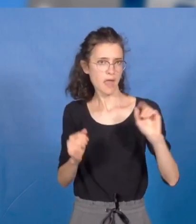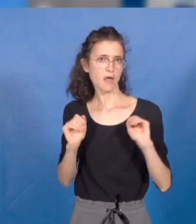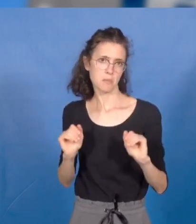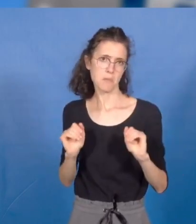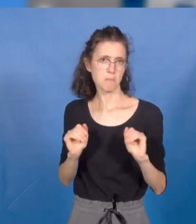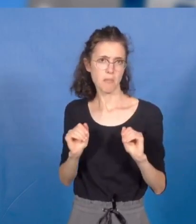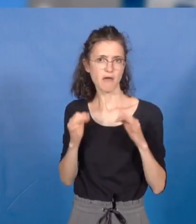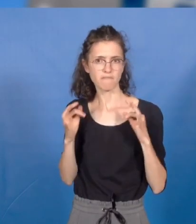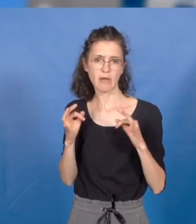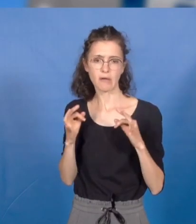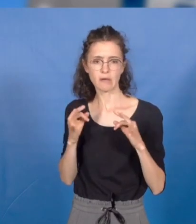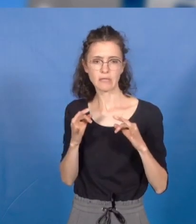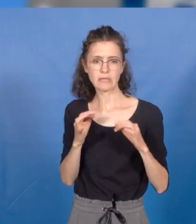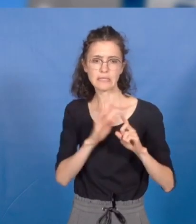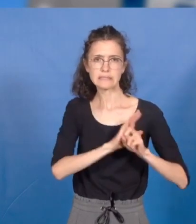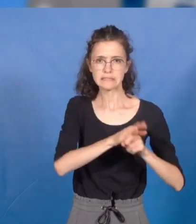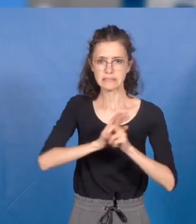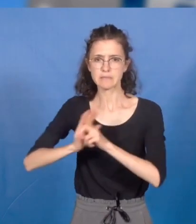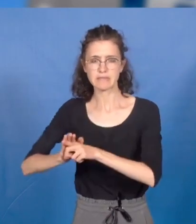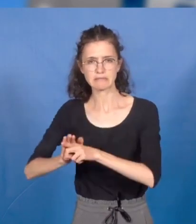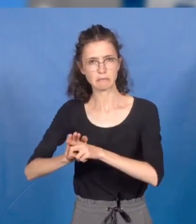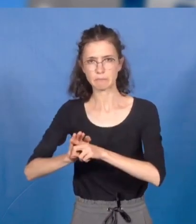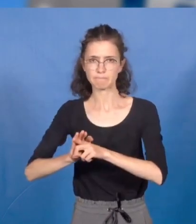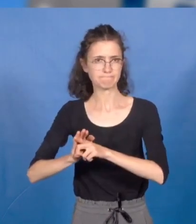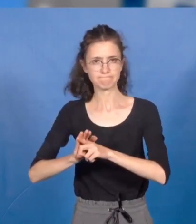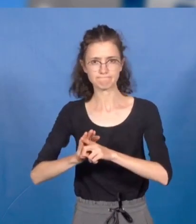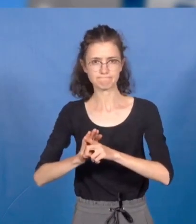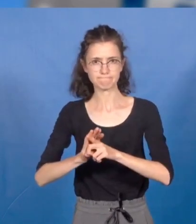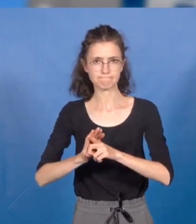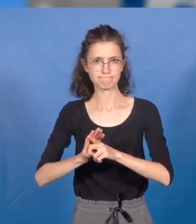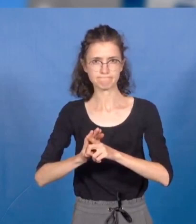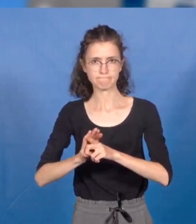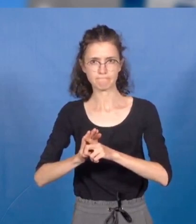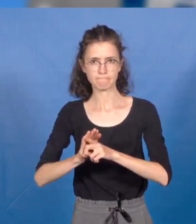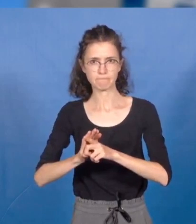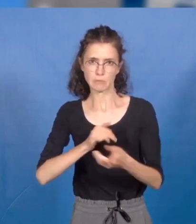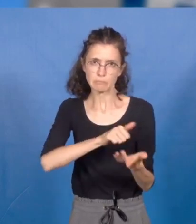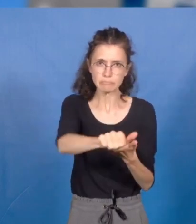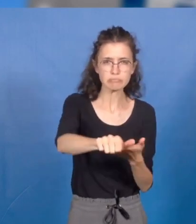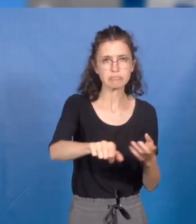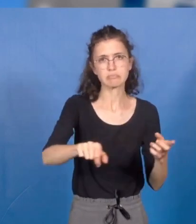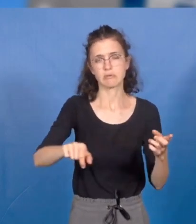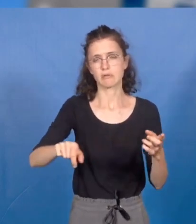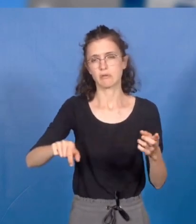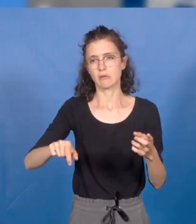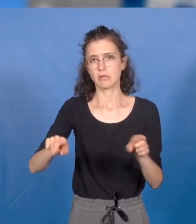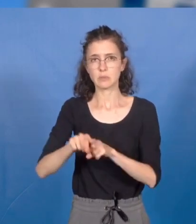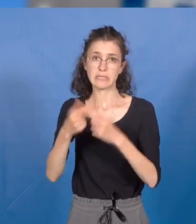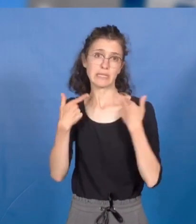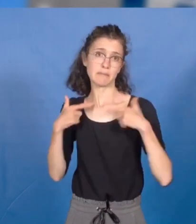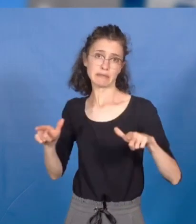les discriminations et pour les libertés fondamentales nous réunisse aujourd'hui. Faisons